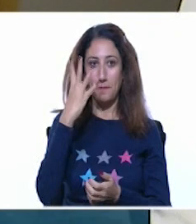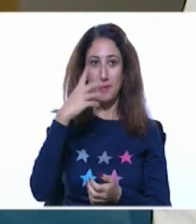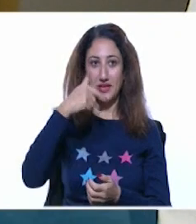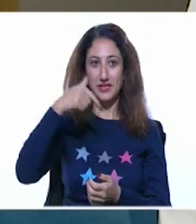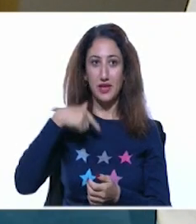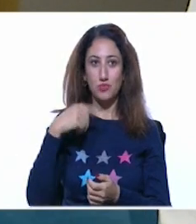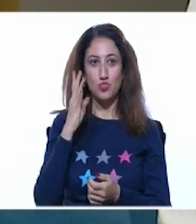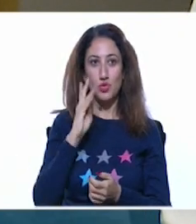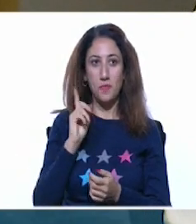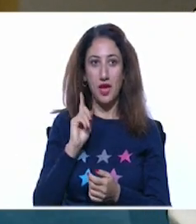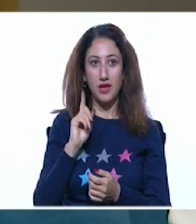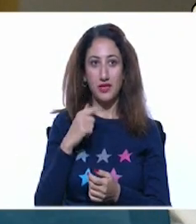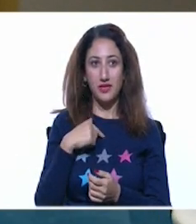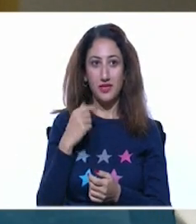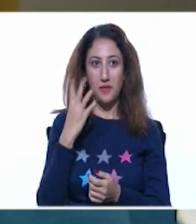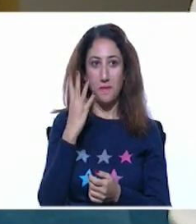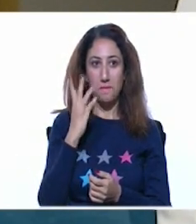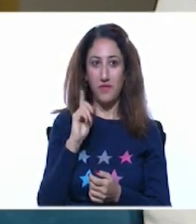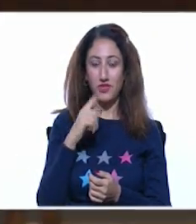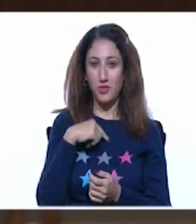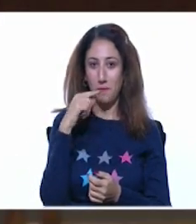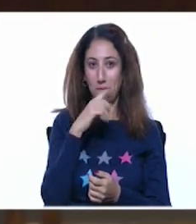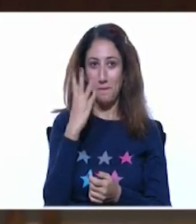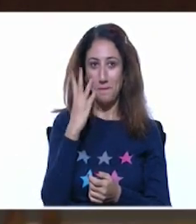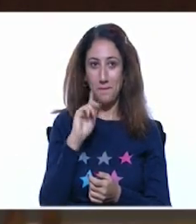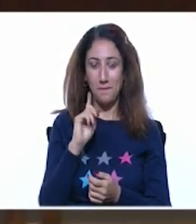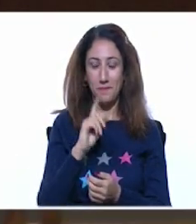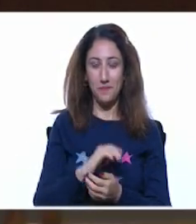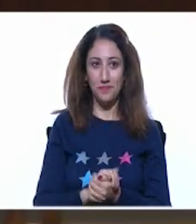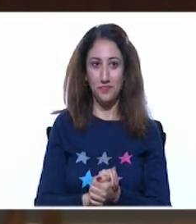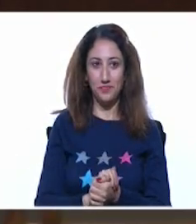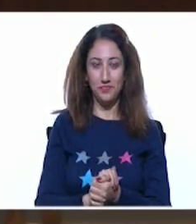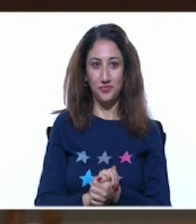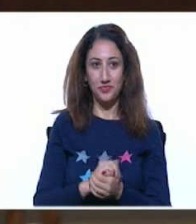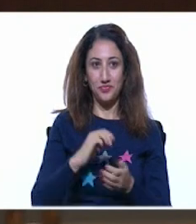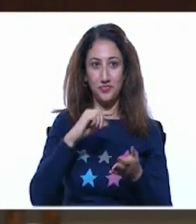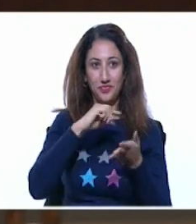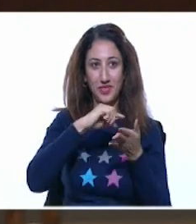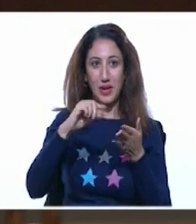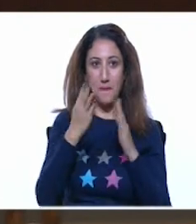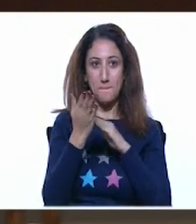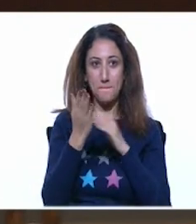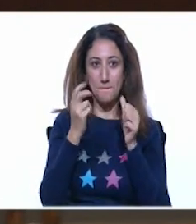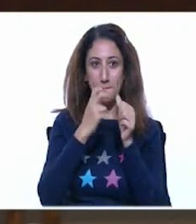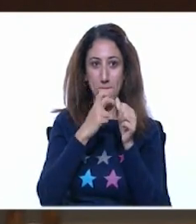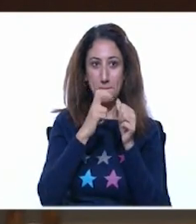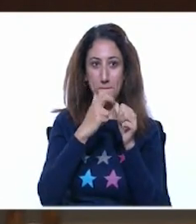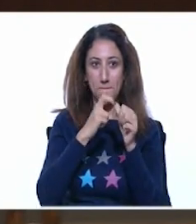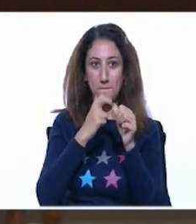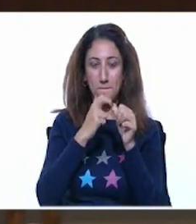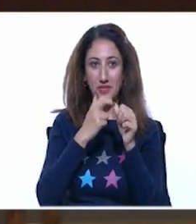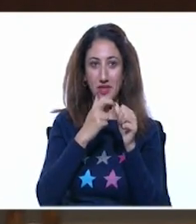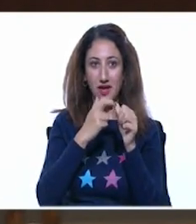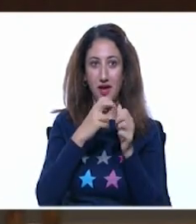مش متجوز يعني، ما عنديش في حياتي اربع ستات بس. وهي حكايه الرقم القومي اللي اتنشر لك على السوشيال ميديا، بيقول ان عنوانك عنوان شقتك في الليمون اللي في